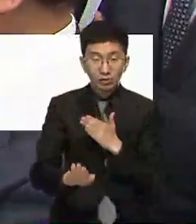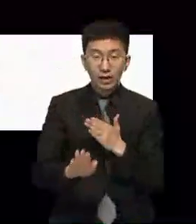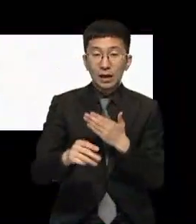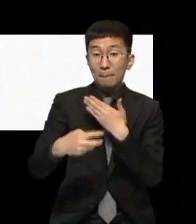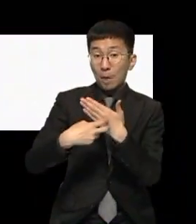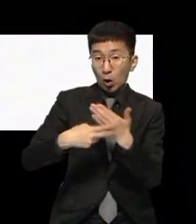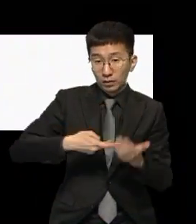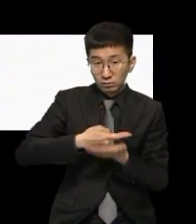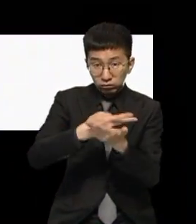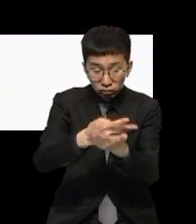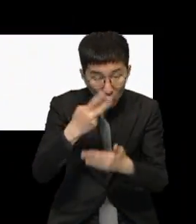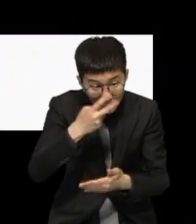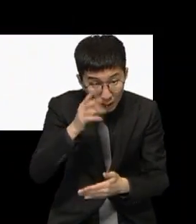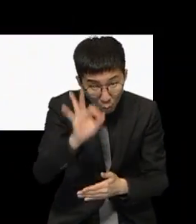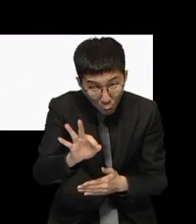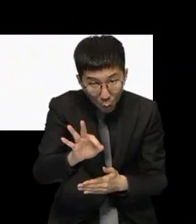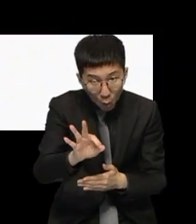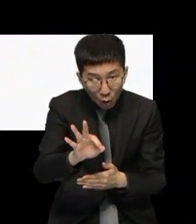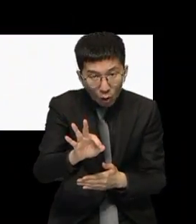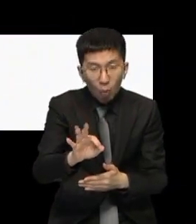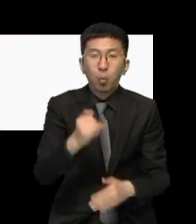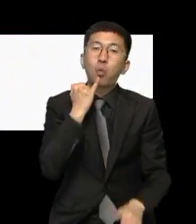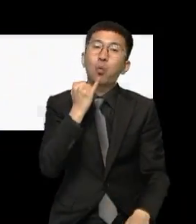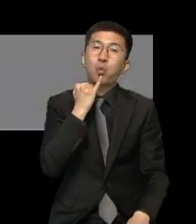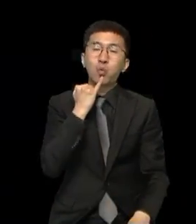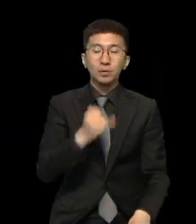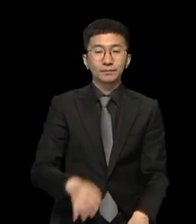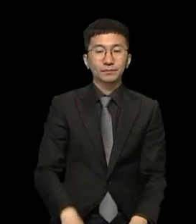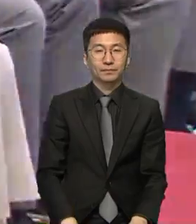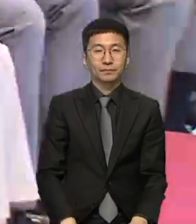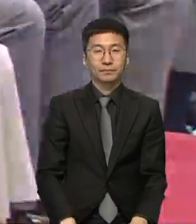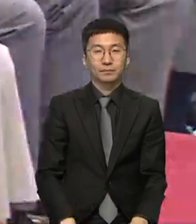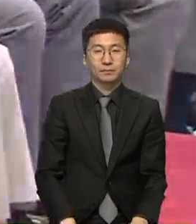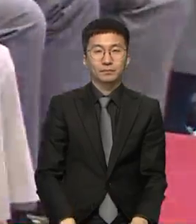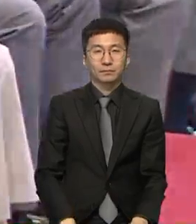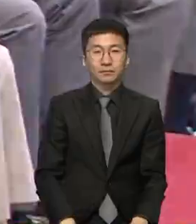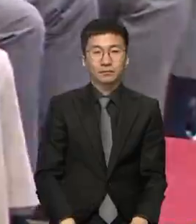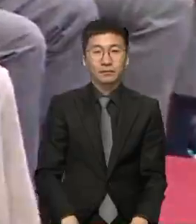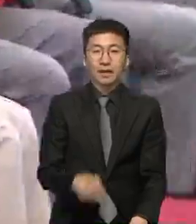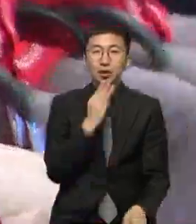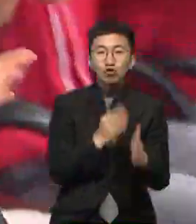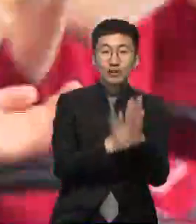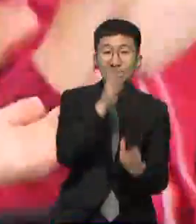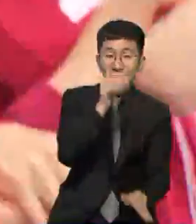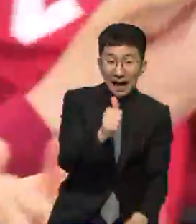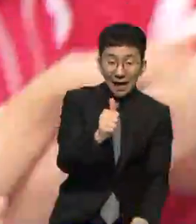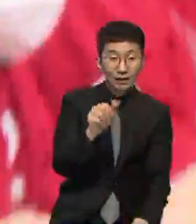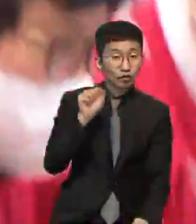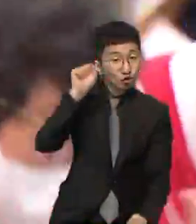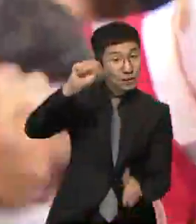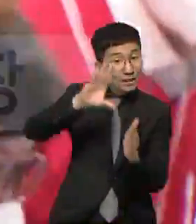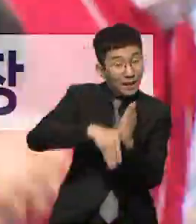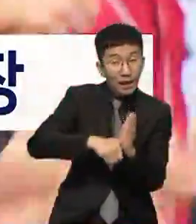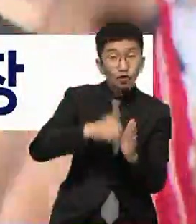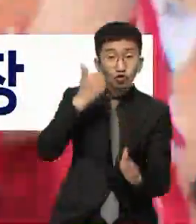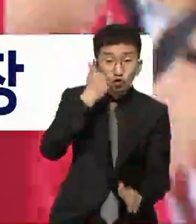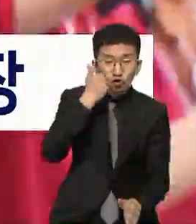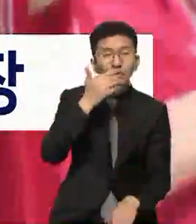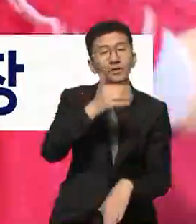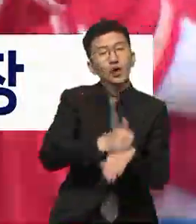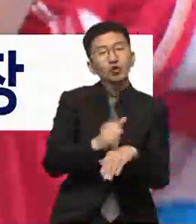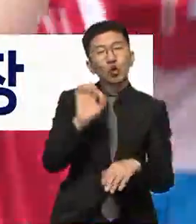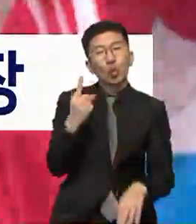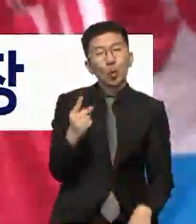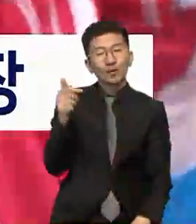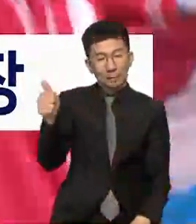병원에서 검사를 받고 안정을 취하고 있는 것으로 전해졌습니다. 서울시장 선거에선 국민의힘 오세훈 당선인이